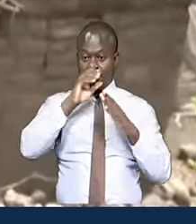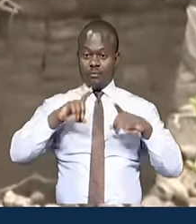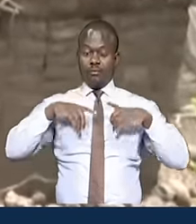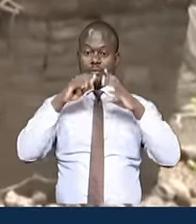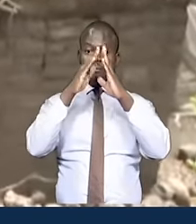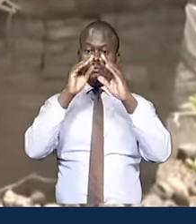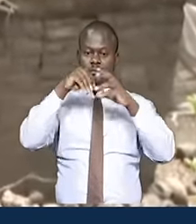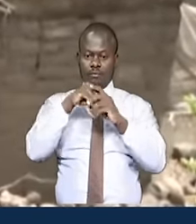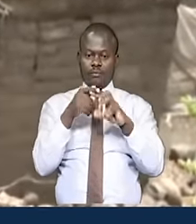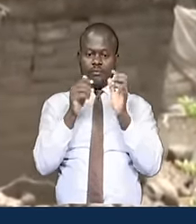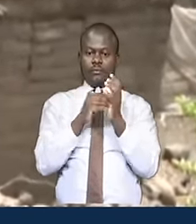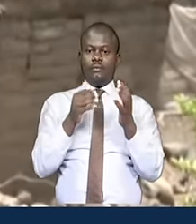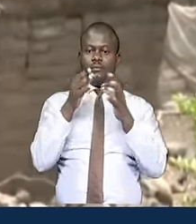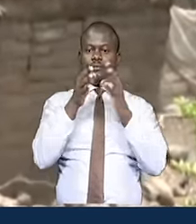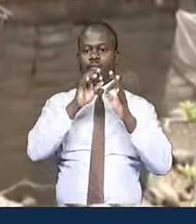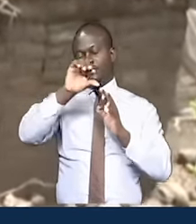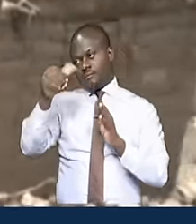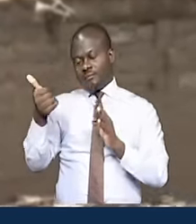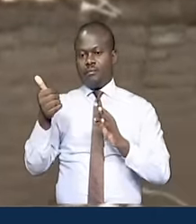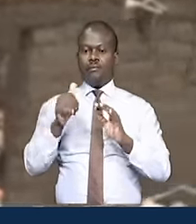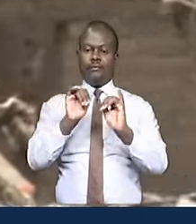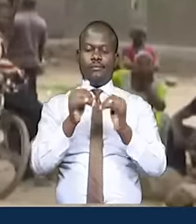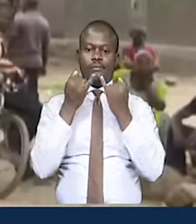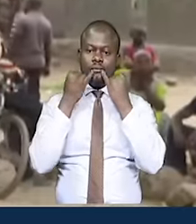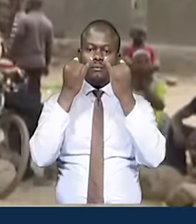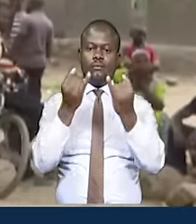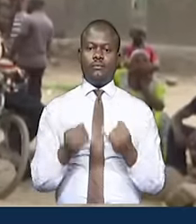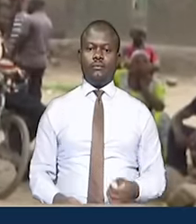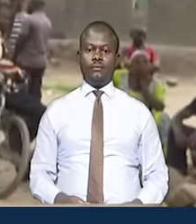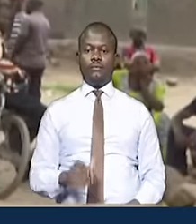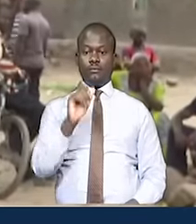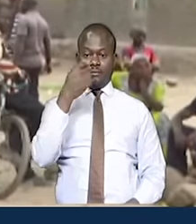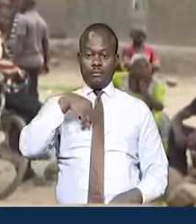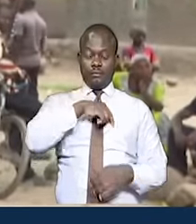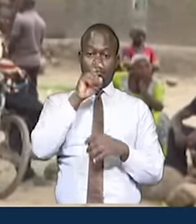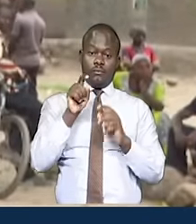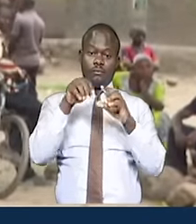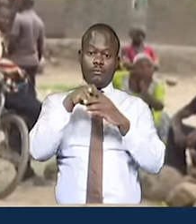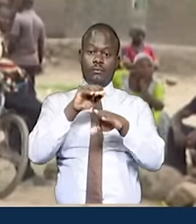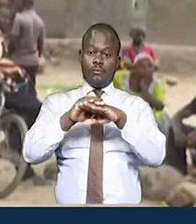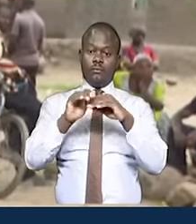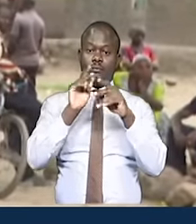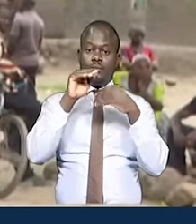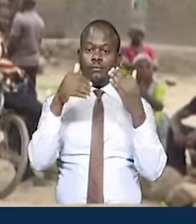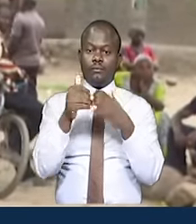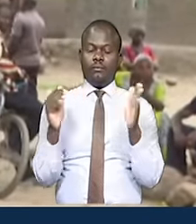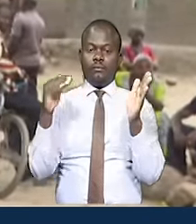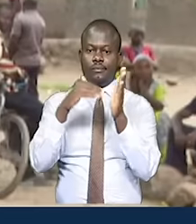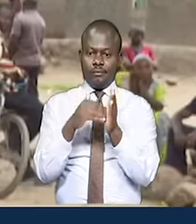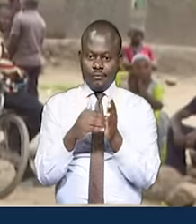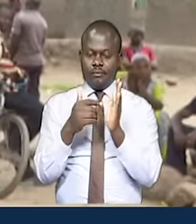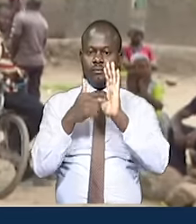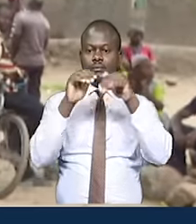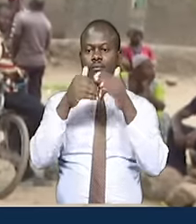kwimukiramo anagaruka ku zindi nama basize babagiriye. Cyambere twagomba kuza guhumuriza abaturage kandi tukabereka